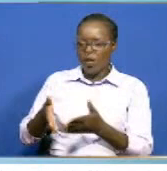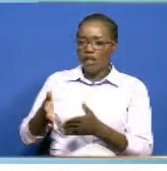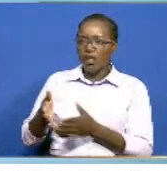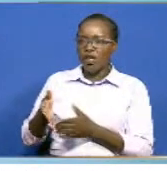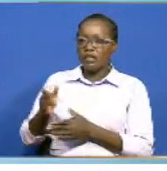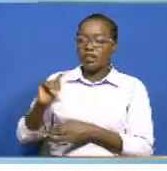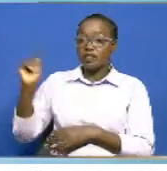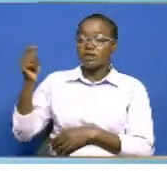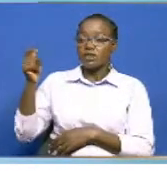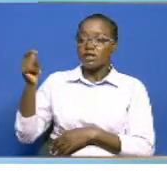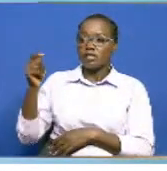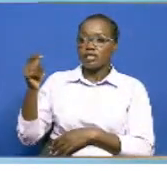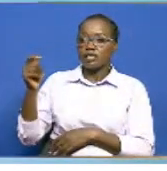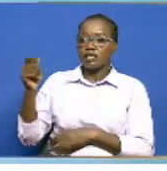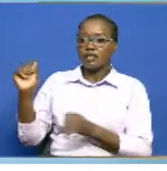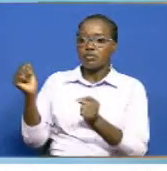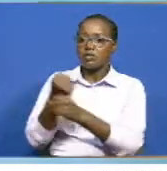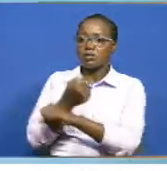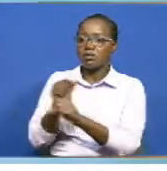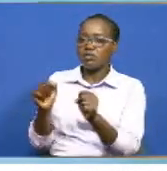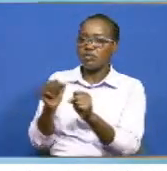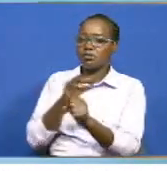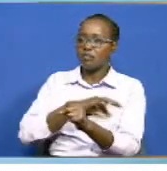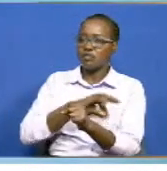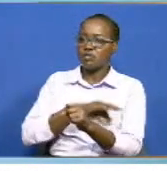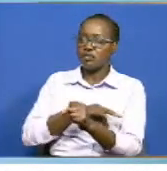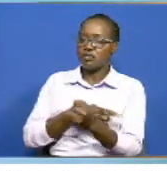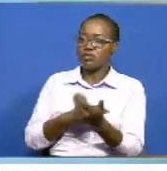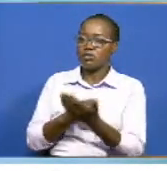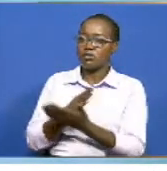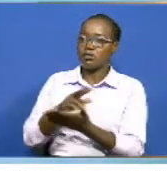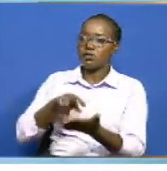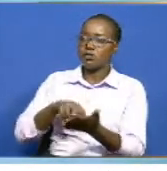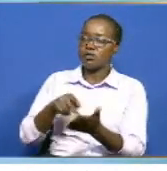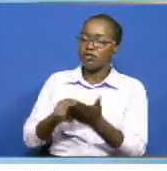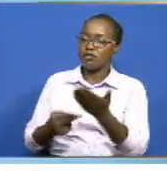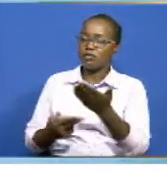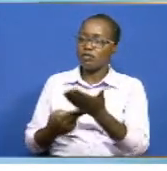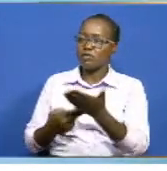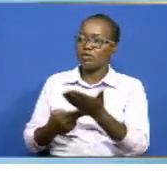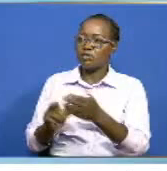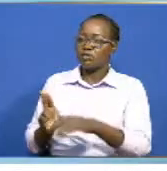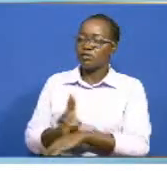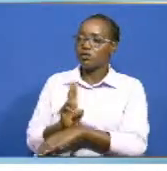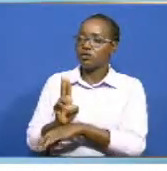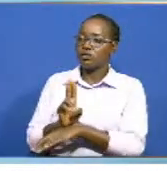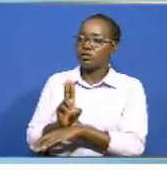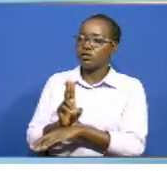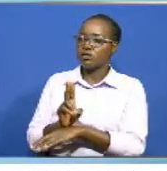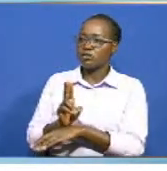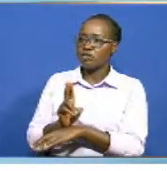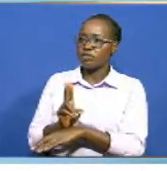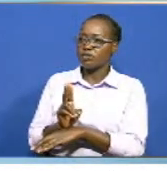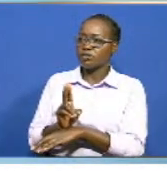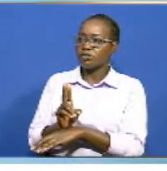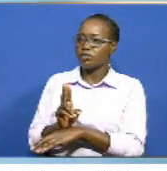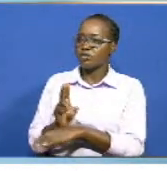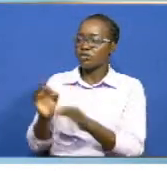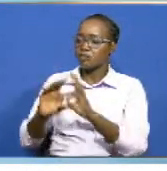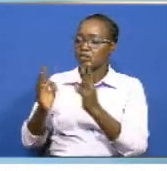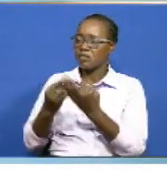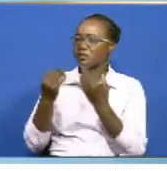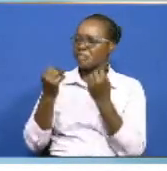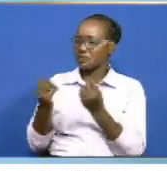na uwezo wa kunufaika na project ya kutumia teknolojia. Hiyo inaletwa kwa sababu ukiangalia familia